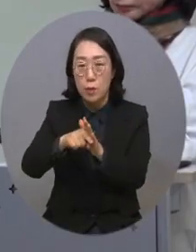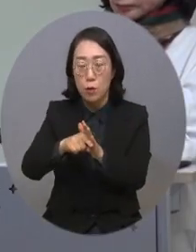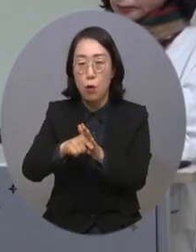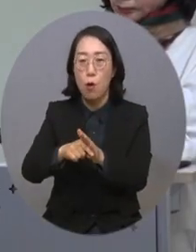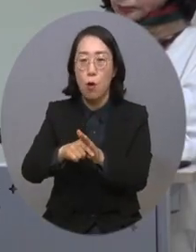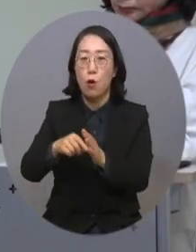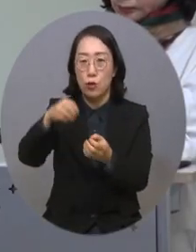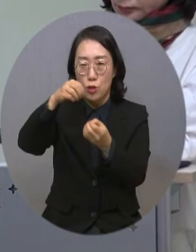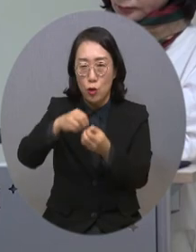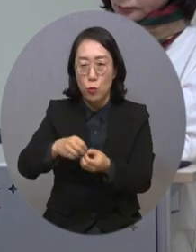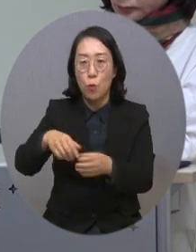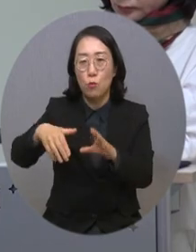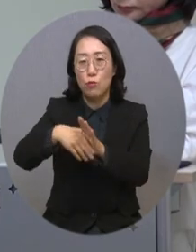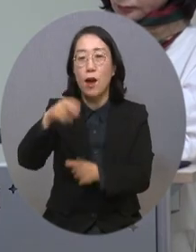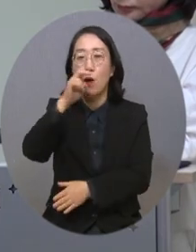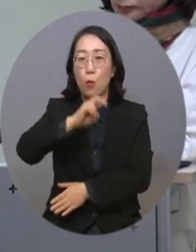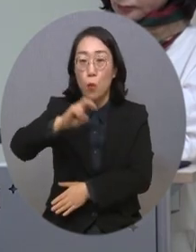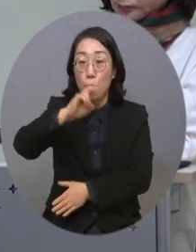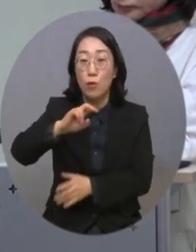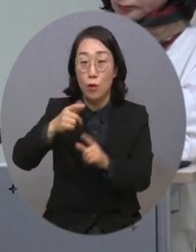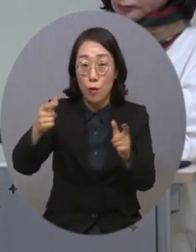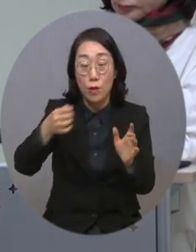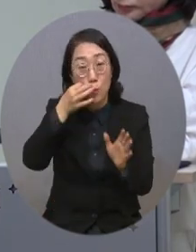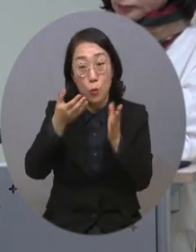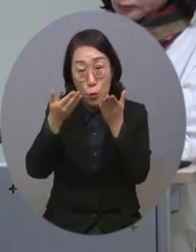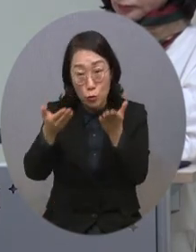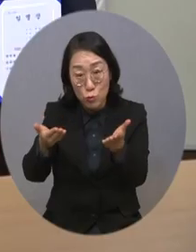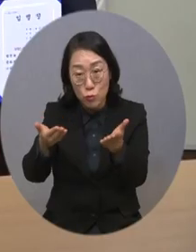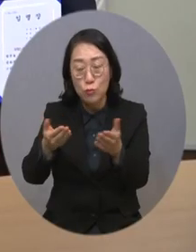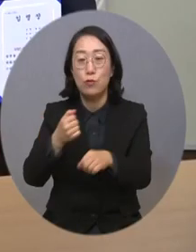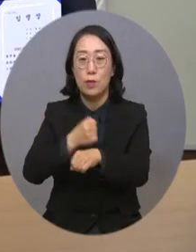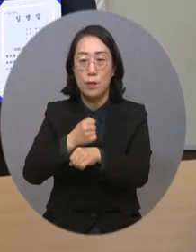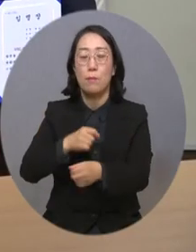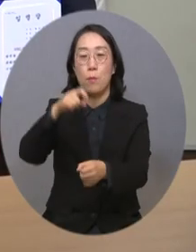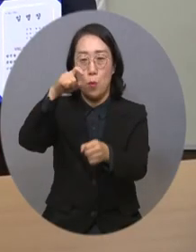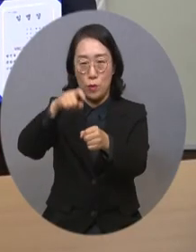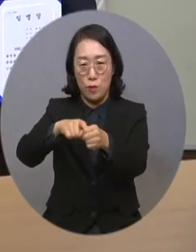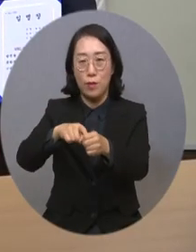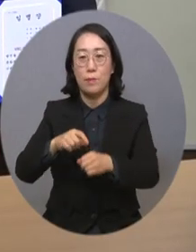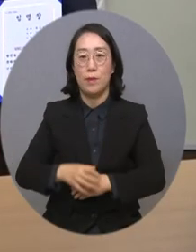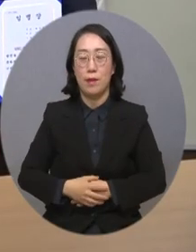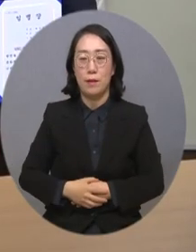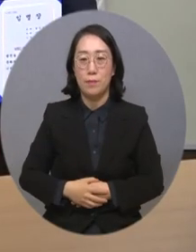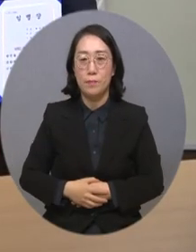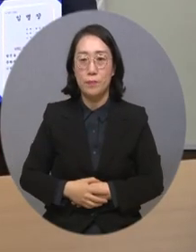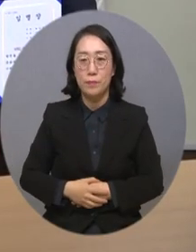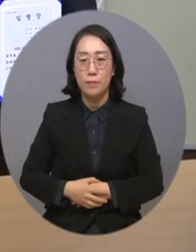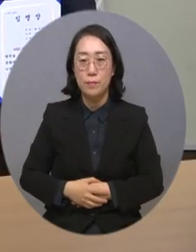동안 문화향유 기회를 제공하자는 취지 를 가졌습니다 복지 tv 뉴스 좀비 입니다